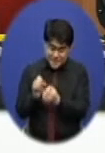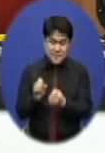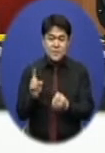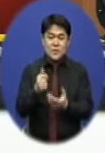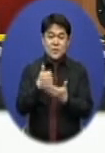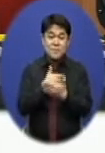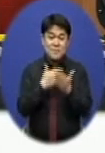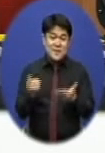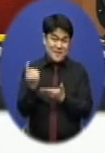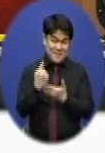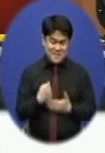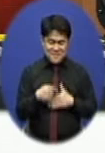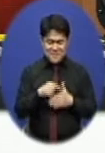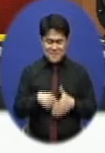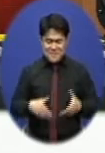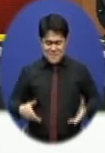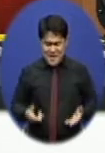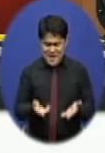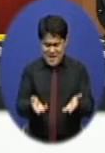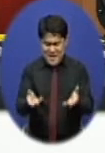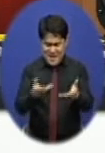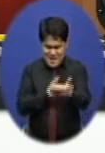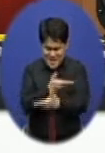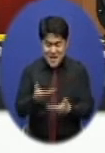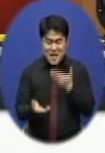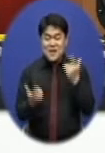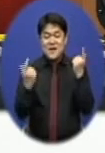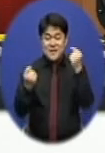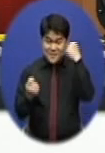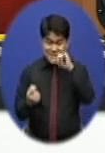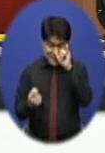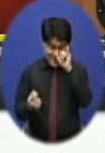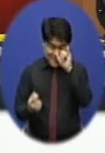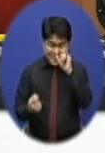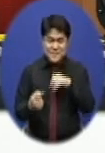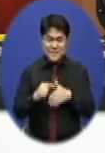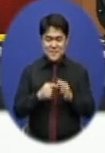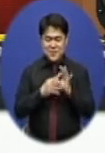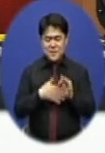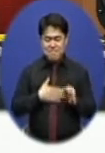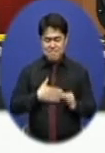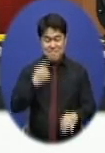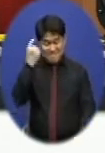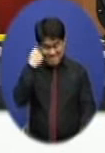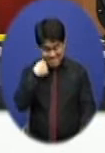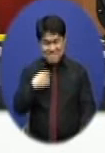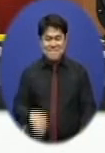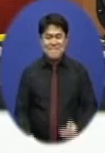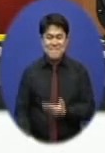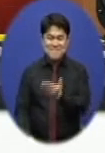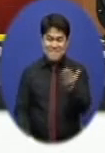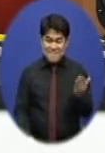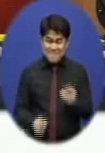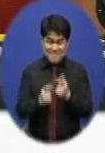사랑방에서 내 마음을 이렇게 터놓는 것 같아서 네. 저희도 이렇게 같이 흡수하면서 마음으로 느끼면서 이렇게 여러분들하고